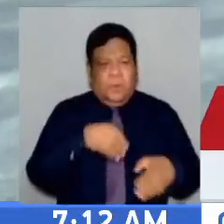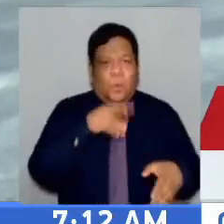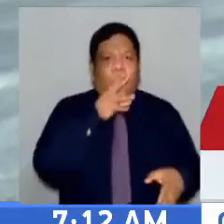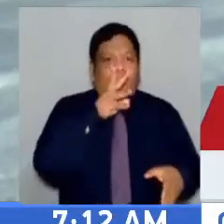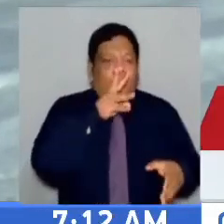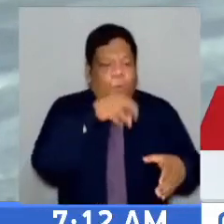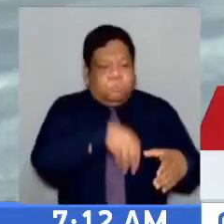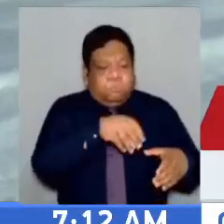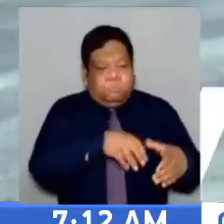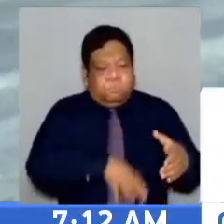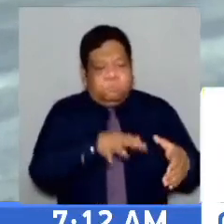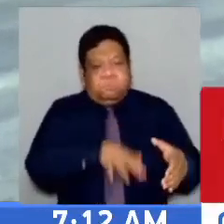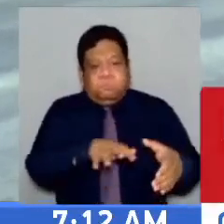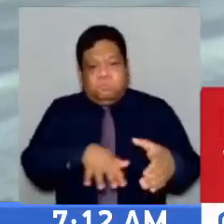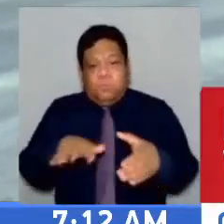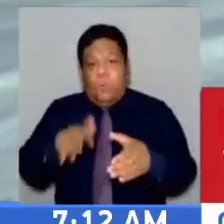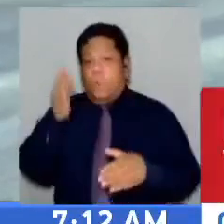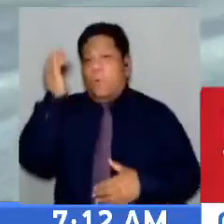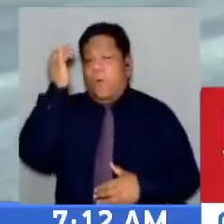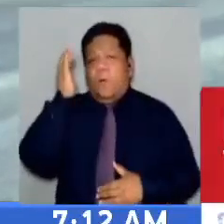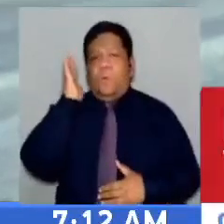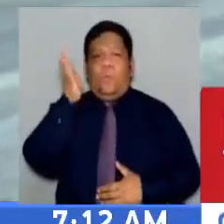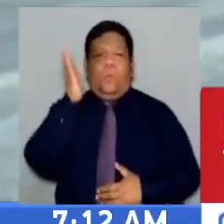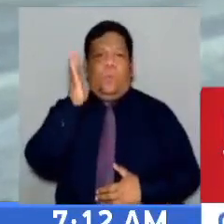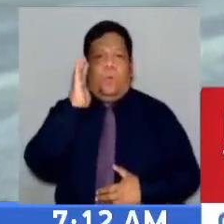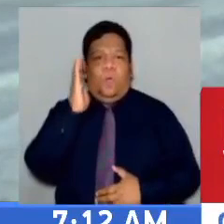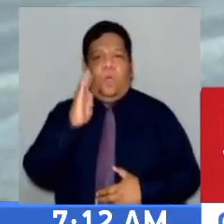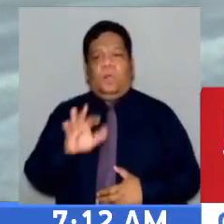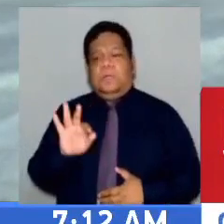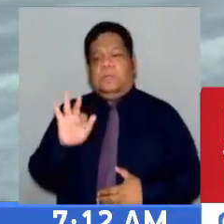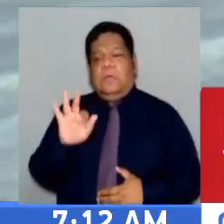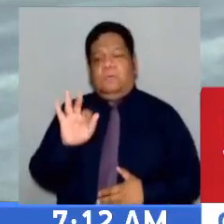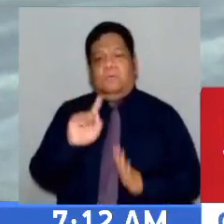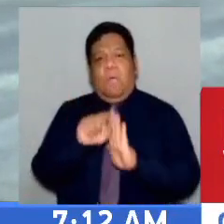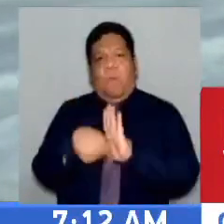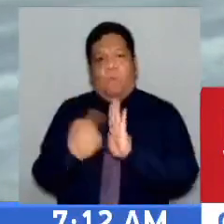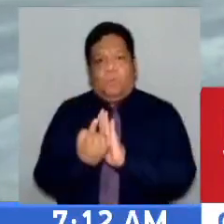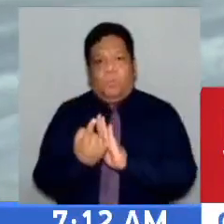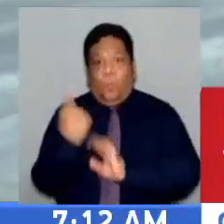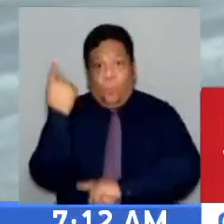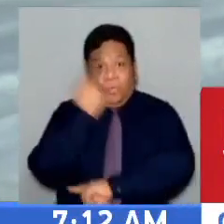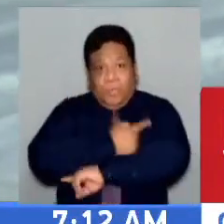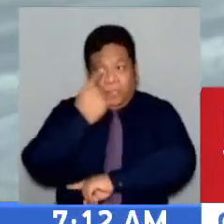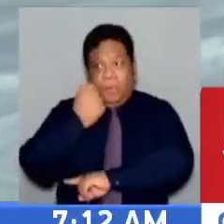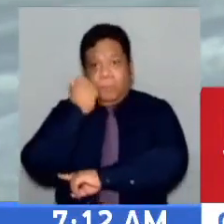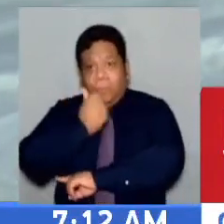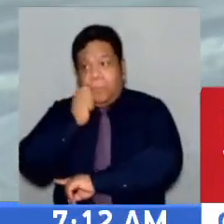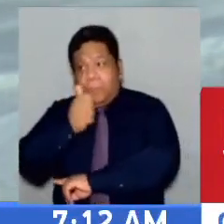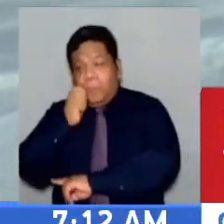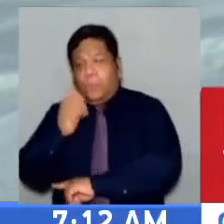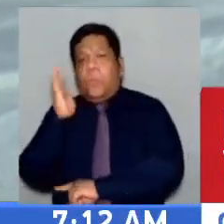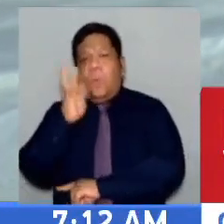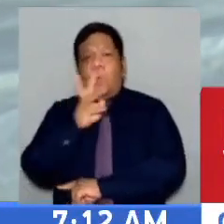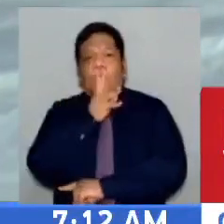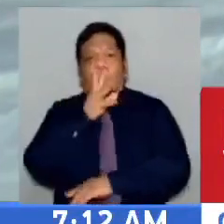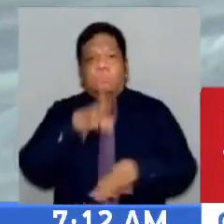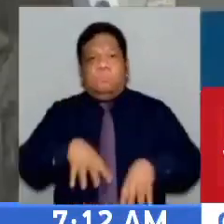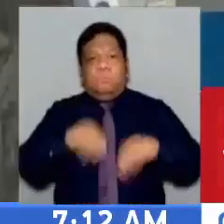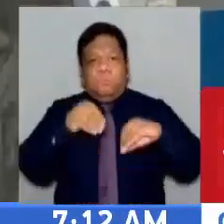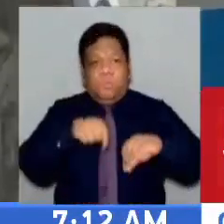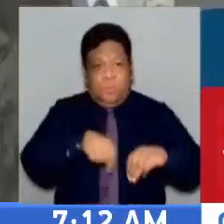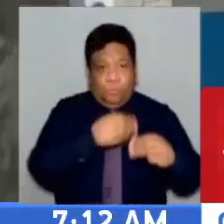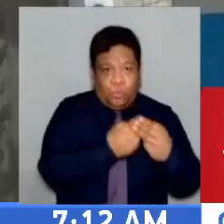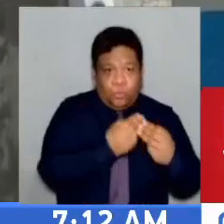ng 19 na oras kada araw na water service interruption dito sa lugar, maging sa Las Piñas at sa Cavite.